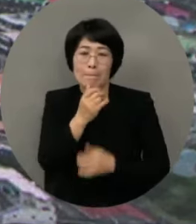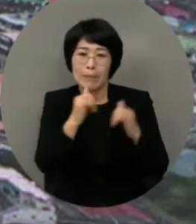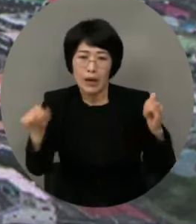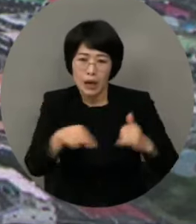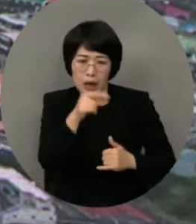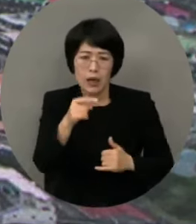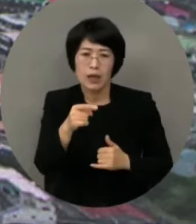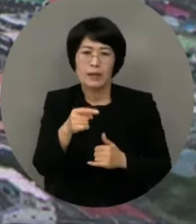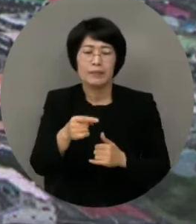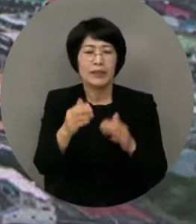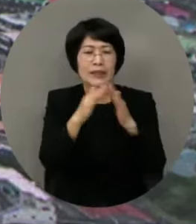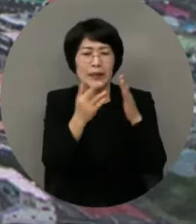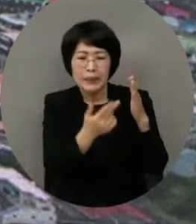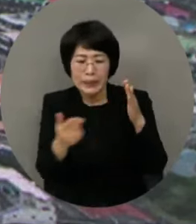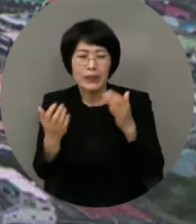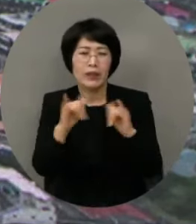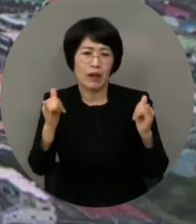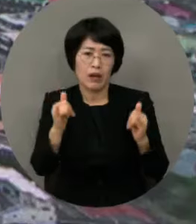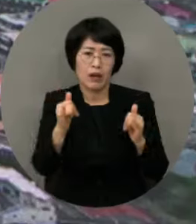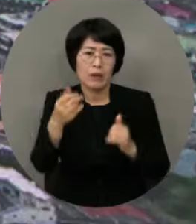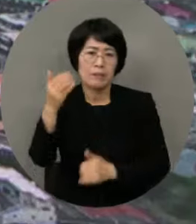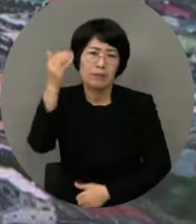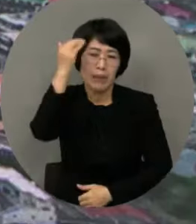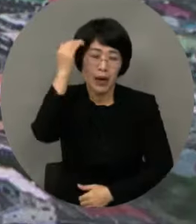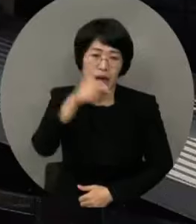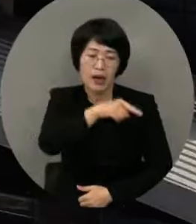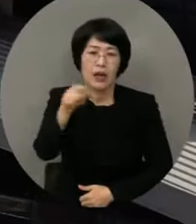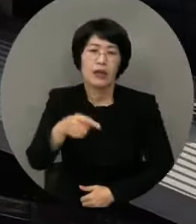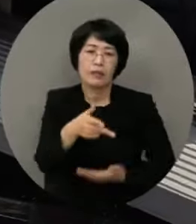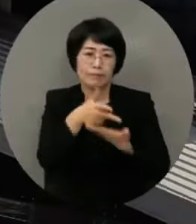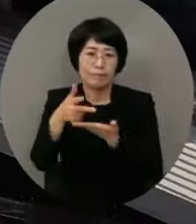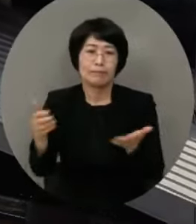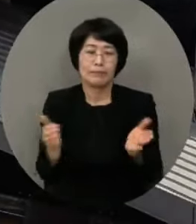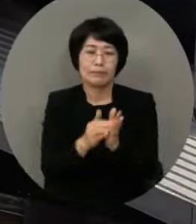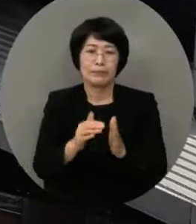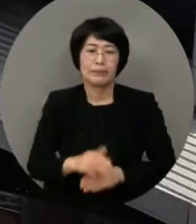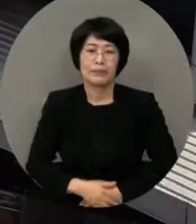있는 빈집의 실태를 취재했습니다.